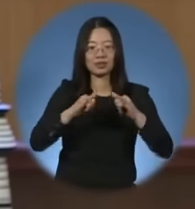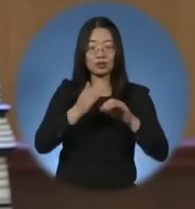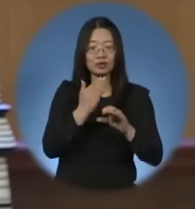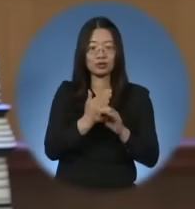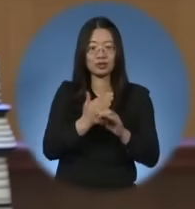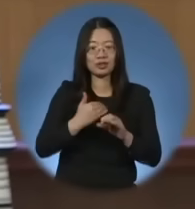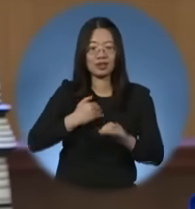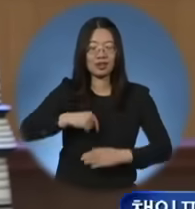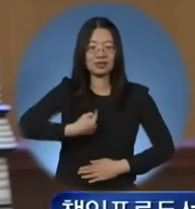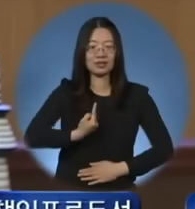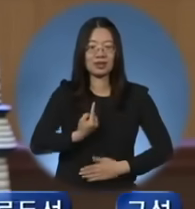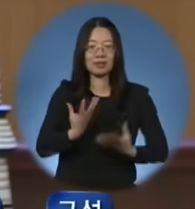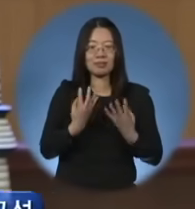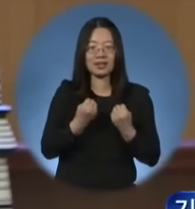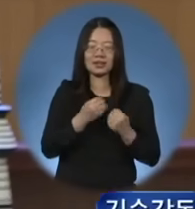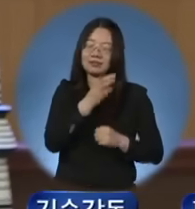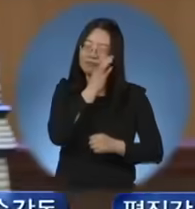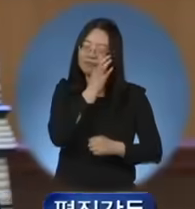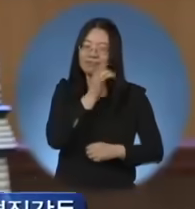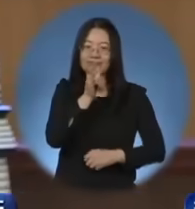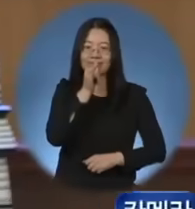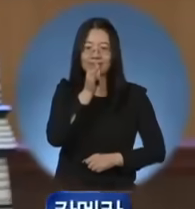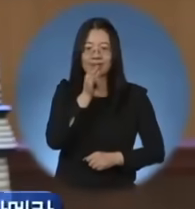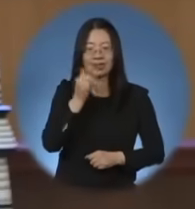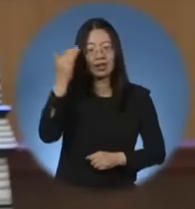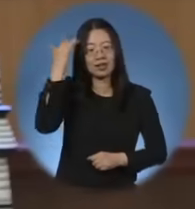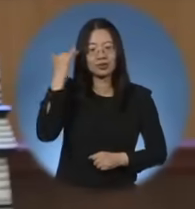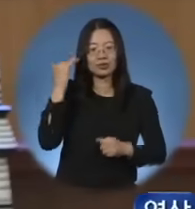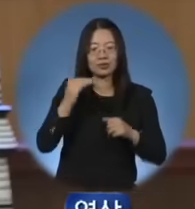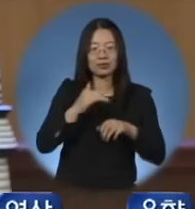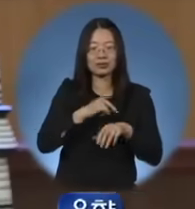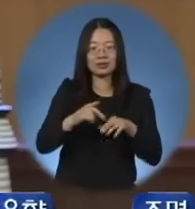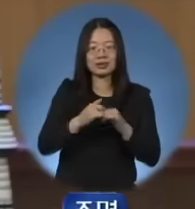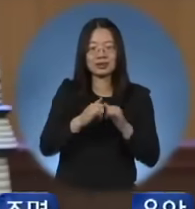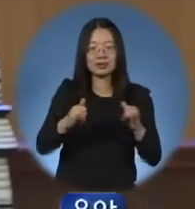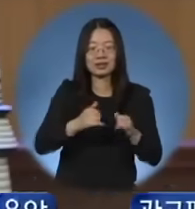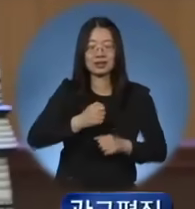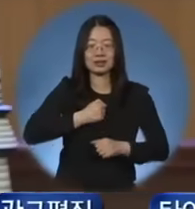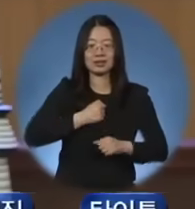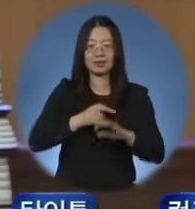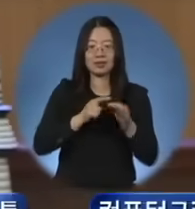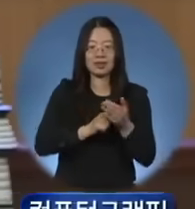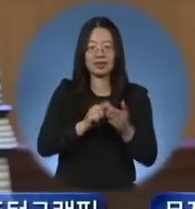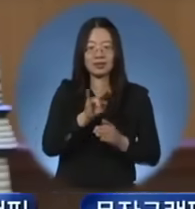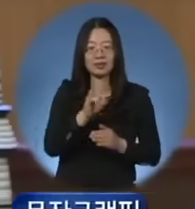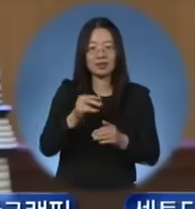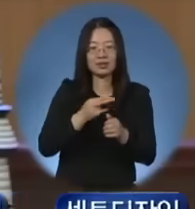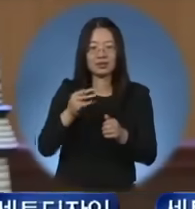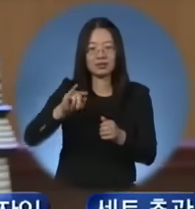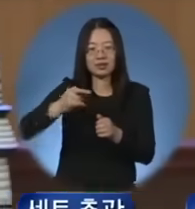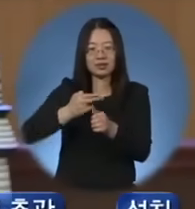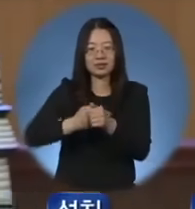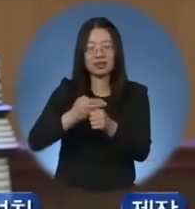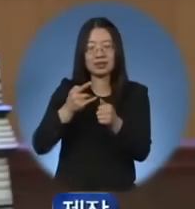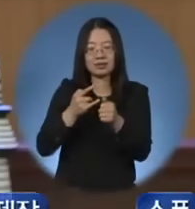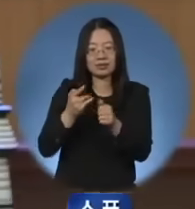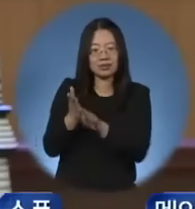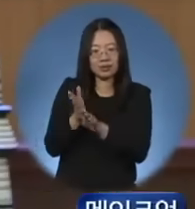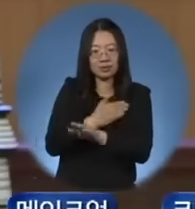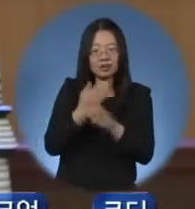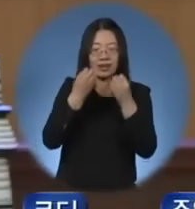인터뷰도 중에 저 스스로 참 많이 부끄러웠습니다 한국민의 자긍심을 우리 배도선 교수님한테